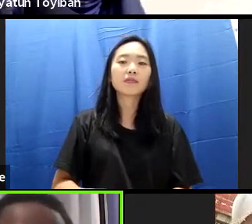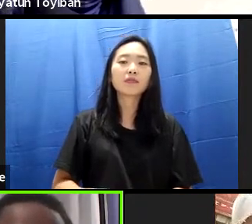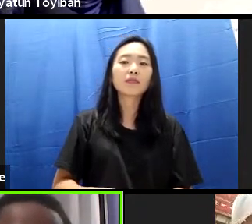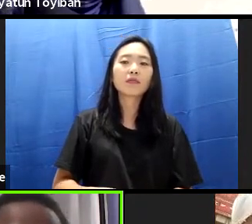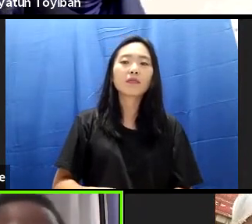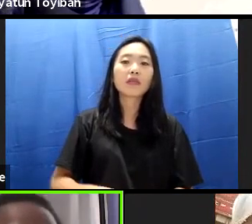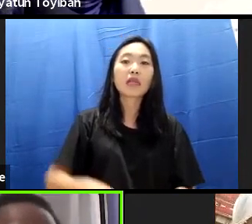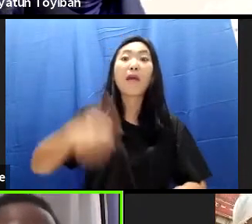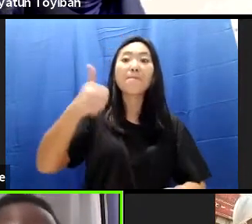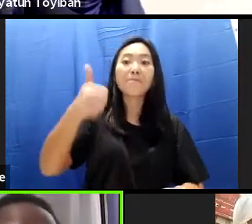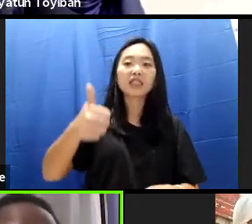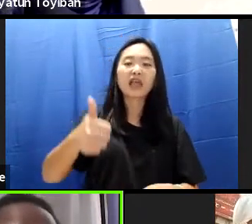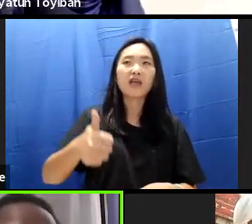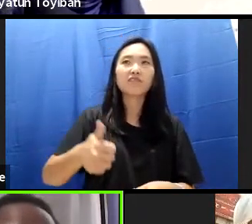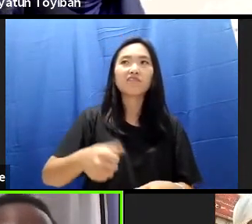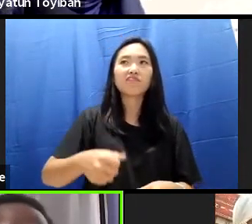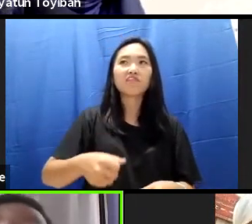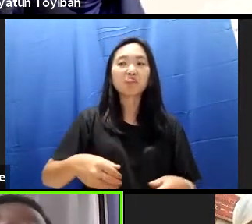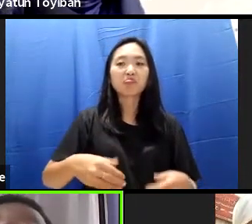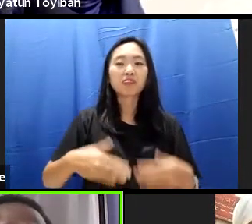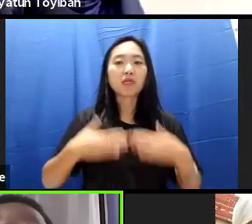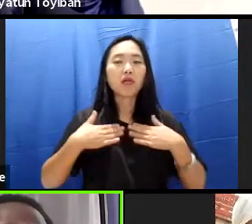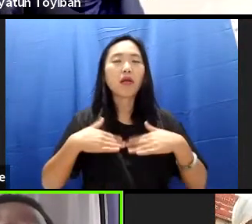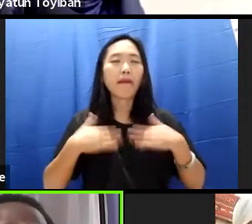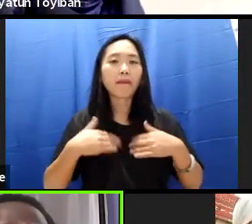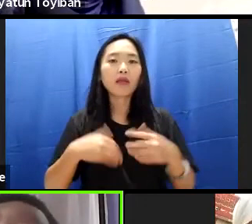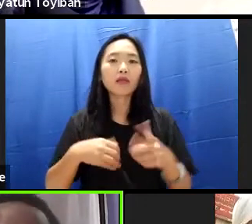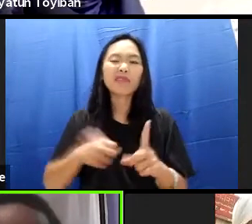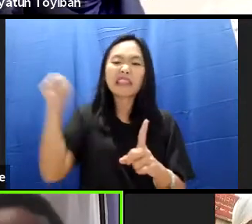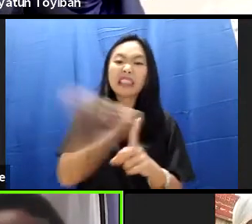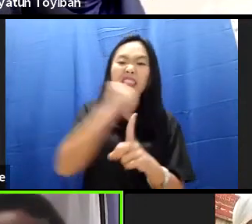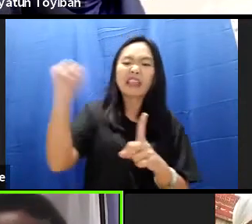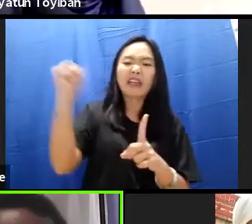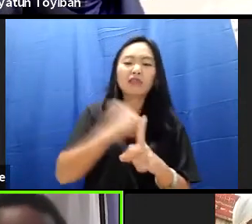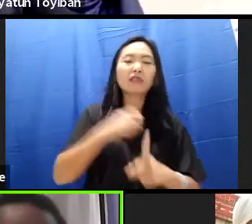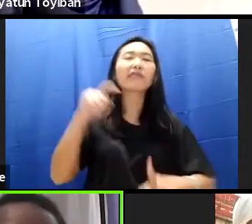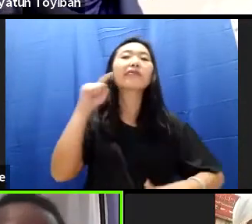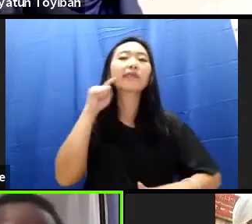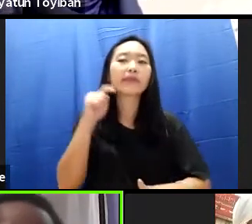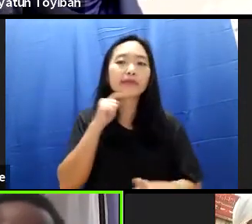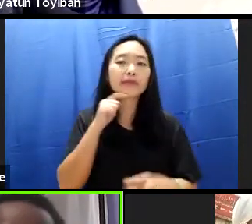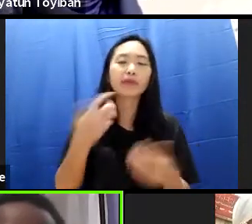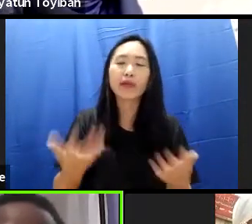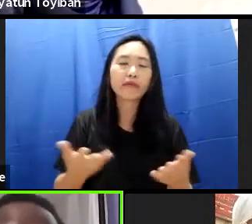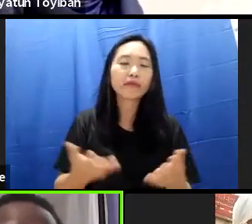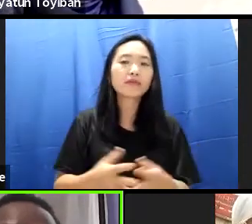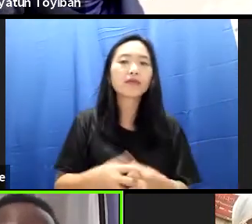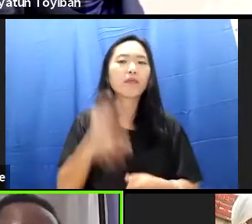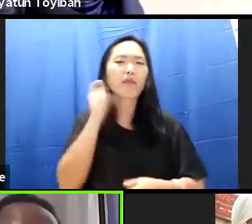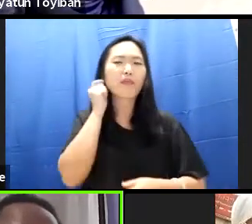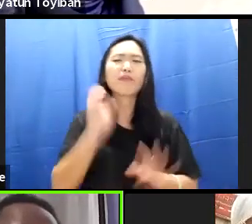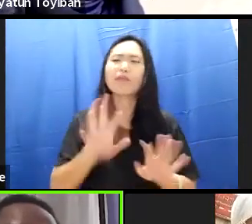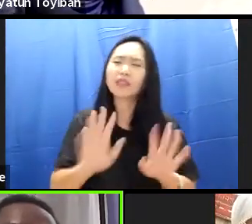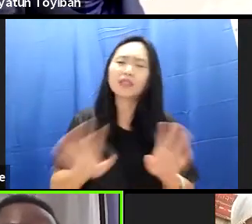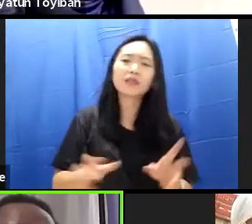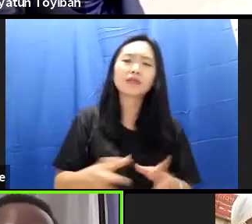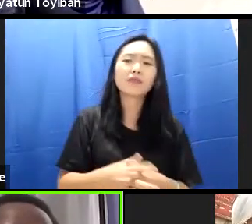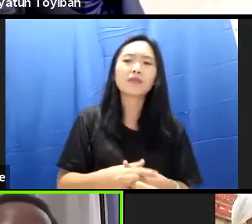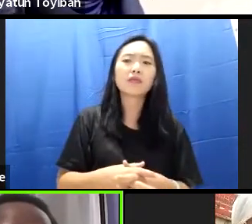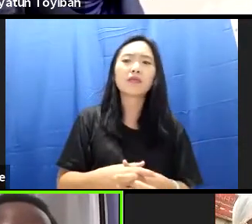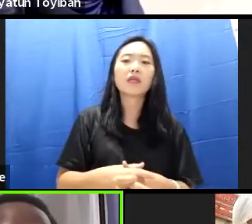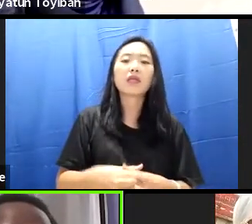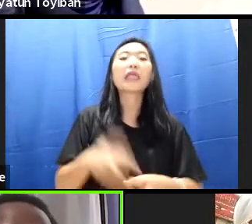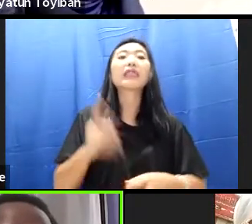dia keluar dan sebagainya. Jadi ketika kalau ada di dalam komunitas, di dalam suku, dia akan terjaga, dan itu